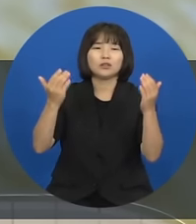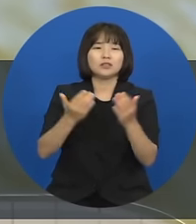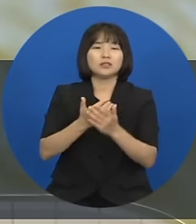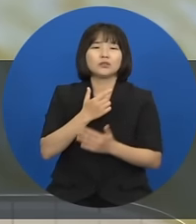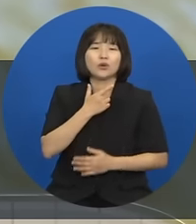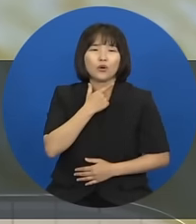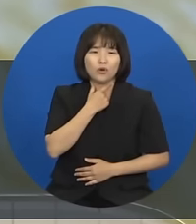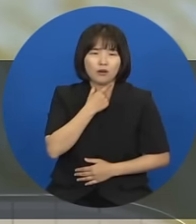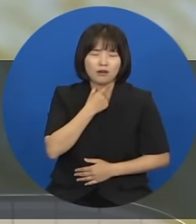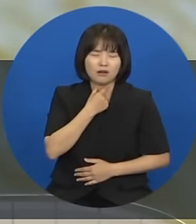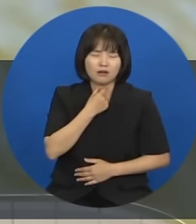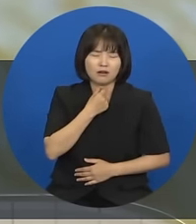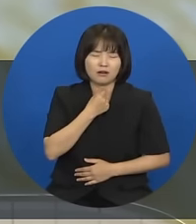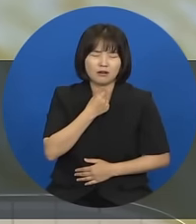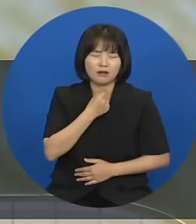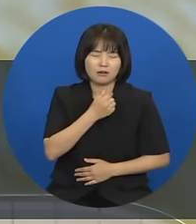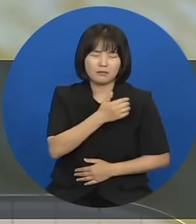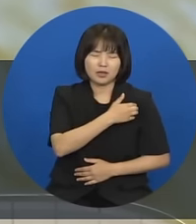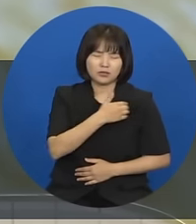모든 소원